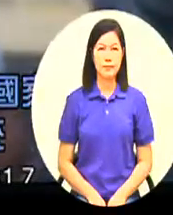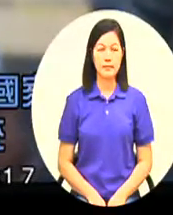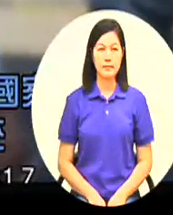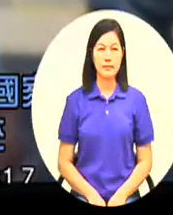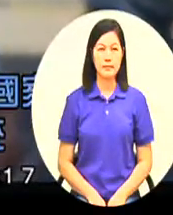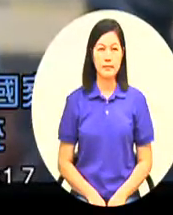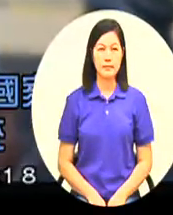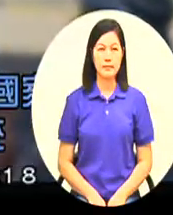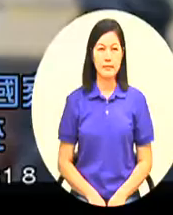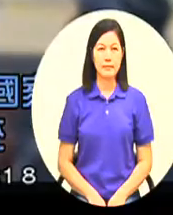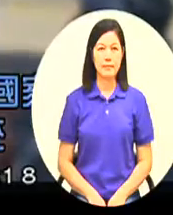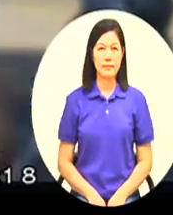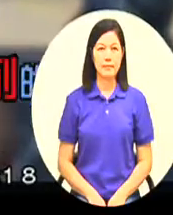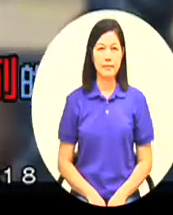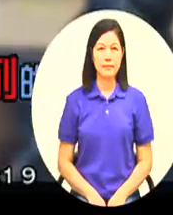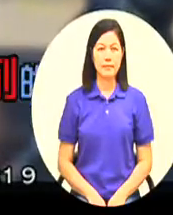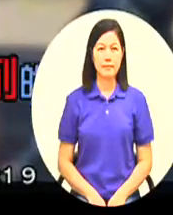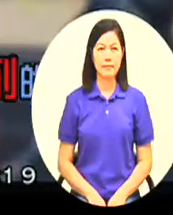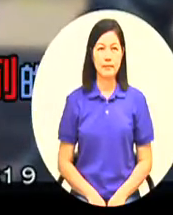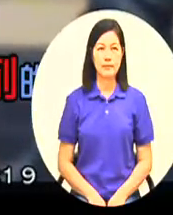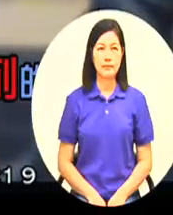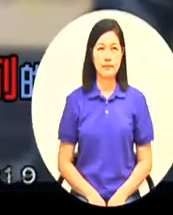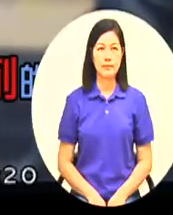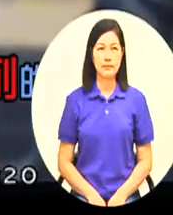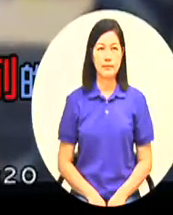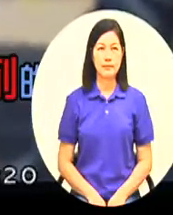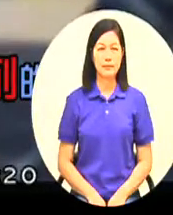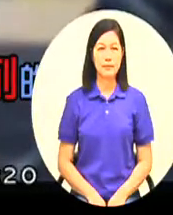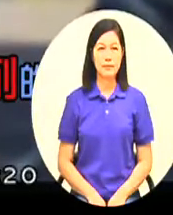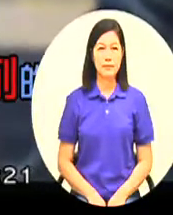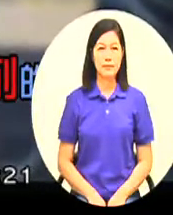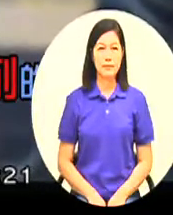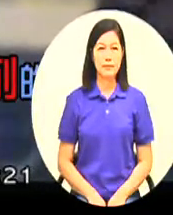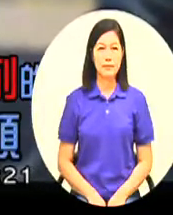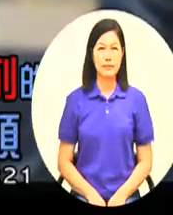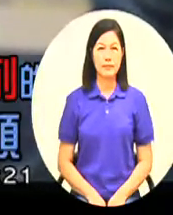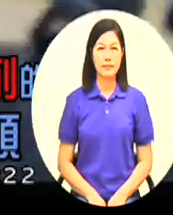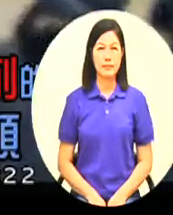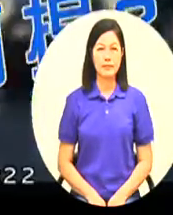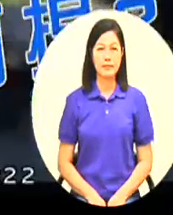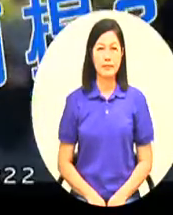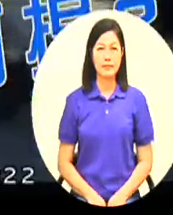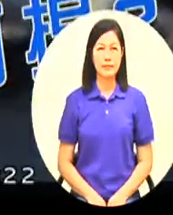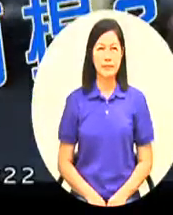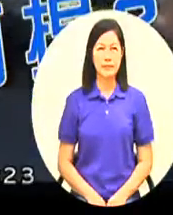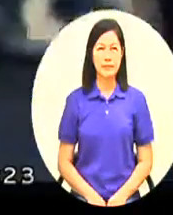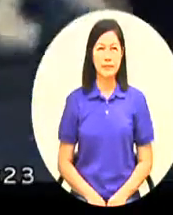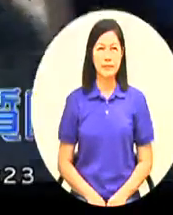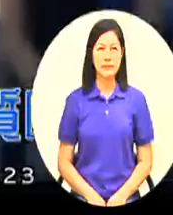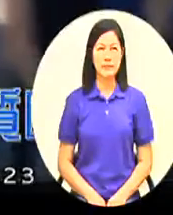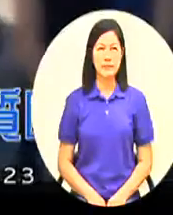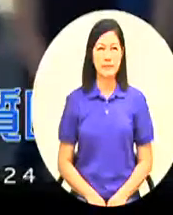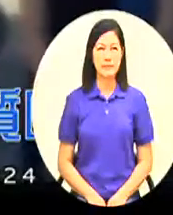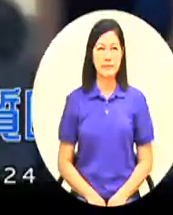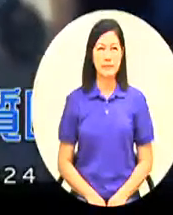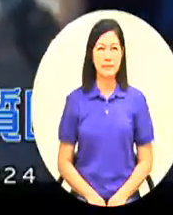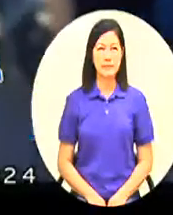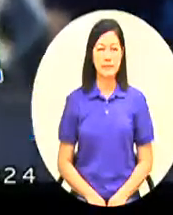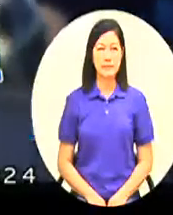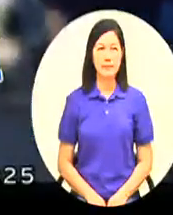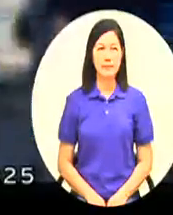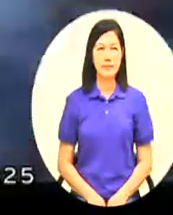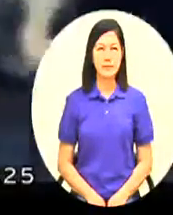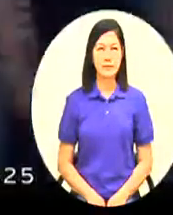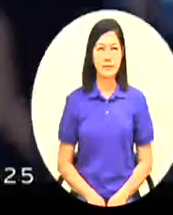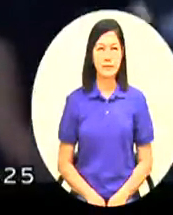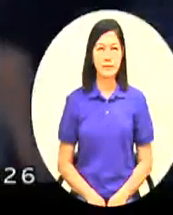主发展国家，别当我们是蔡欧美。那不是小这么一的共产国家是 IS 系列呢？没错，那个张跑盖山呢？ 对啊。 那台湾高教欧金没